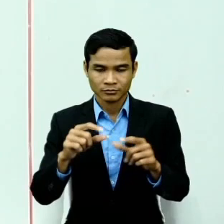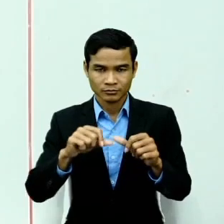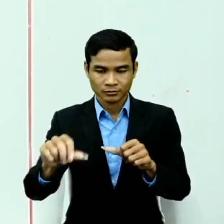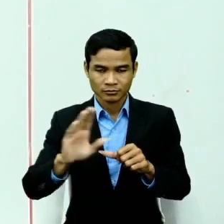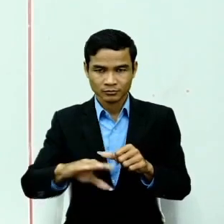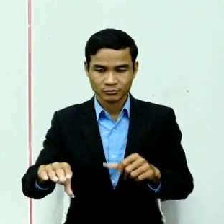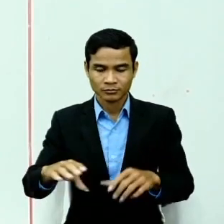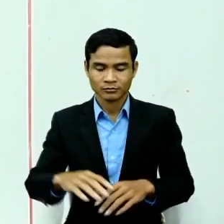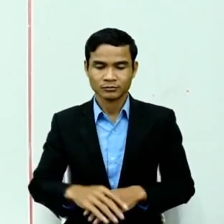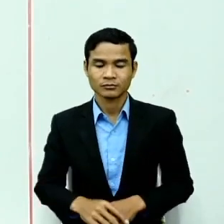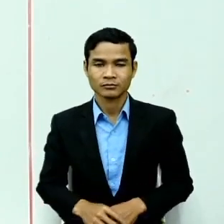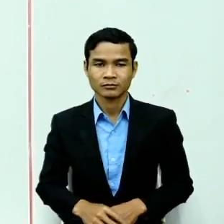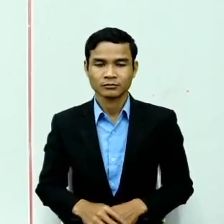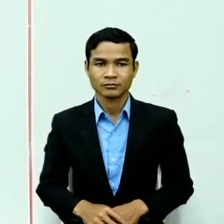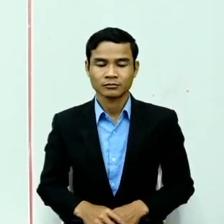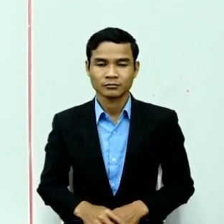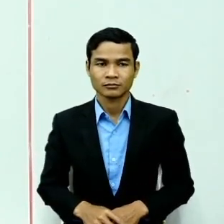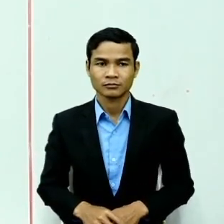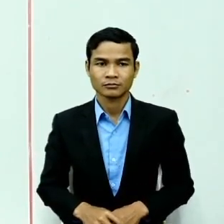con